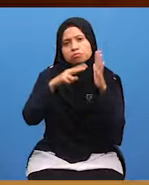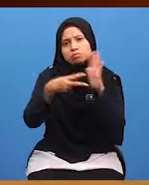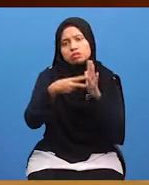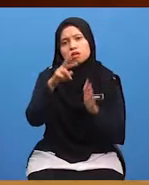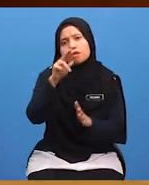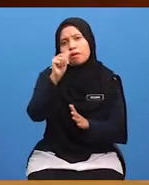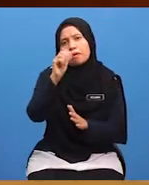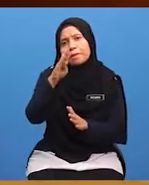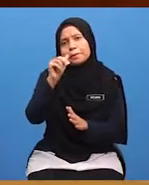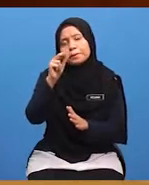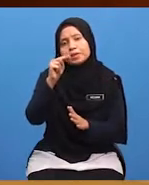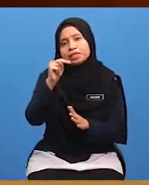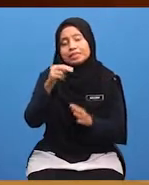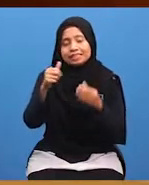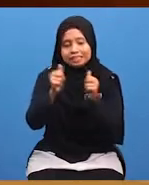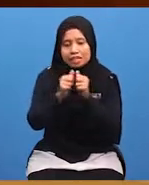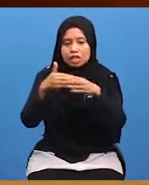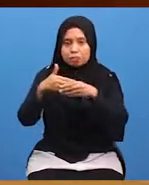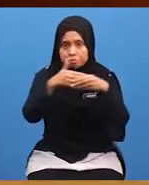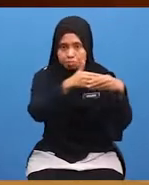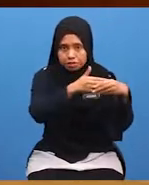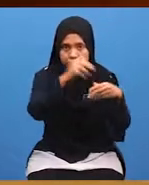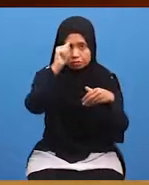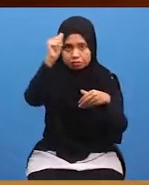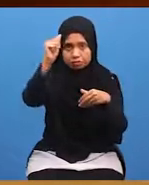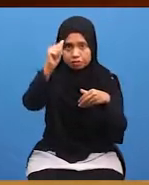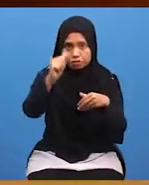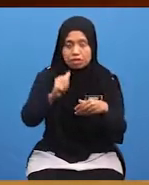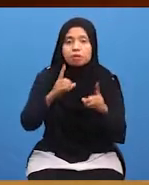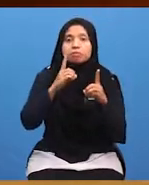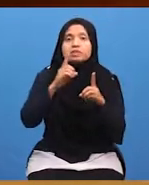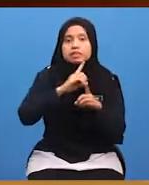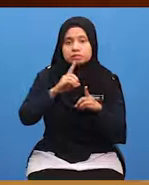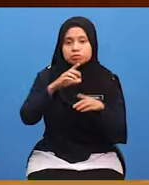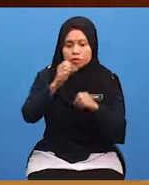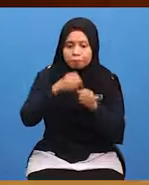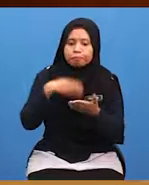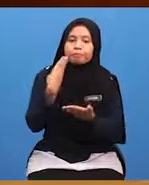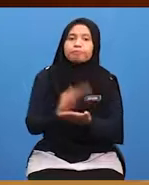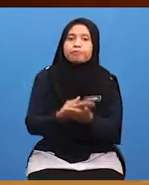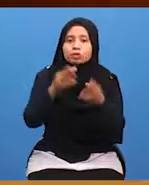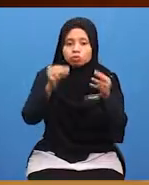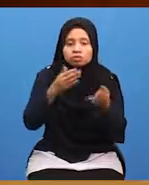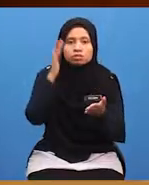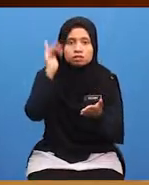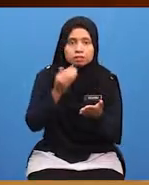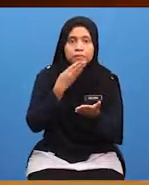bersumberkan kepada bimbingan ilahi. Pendidikan Islam dapat melahirkan manusia yang baik